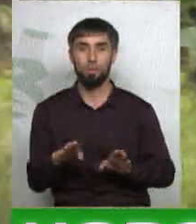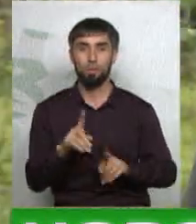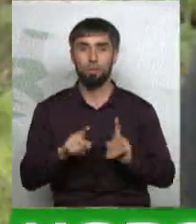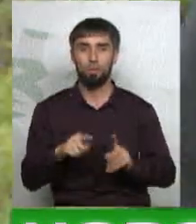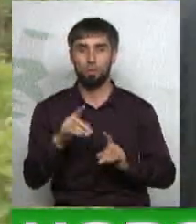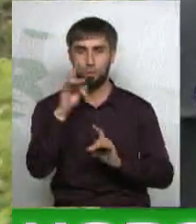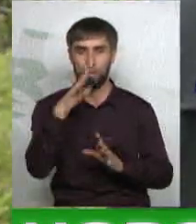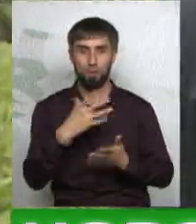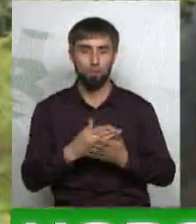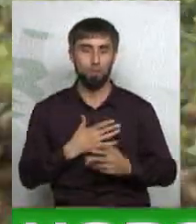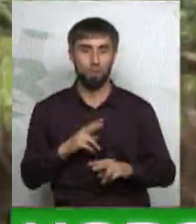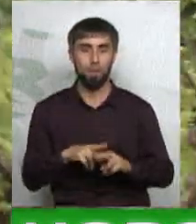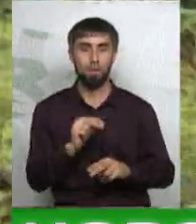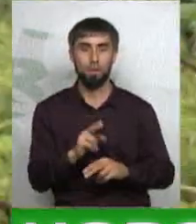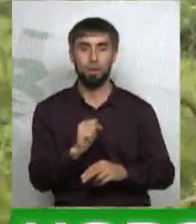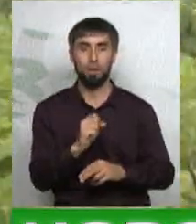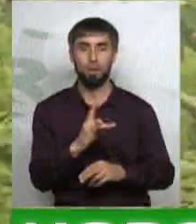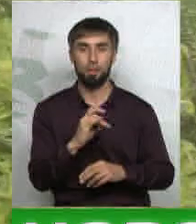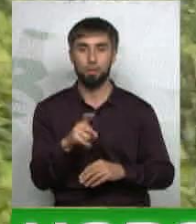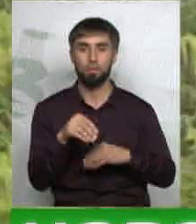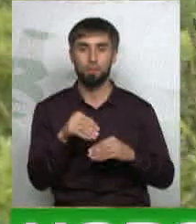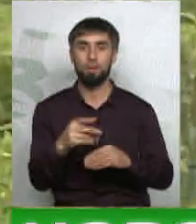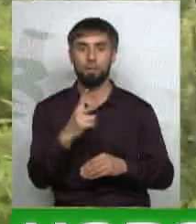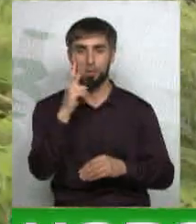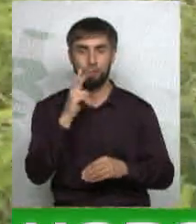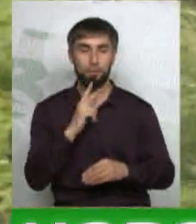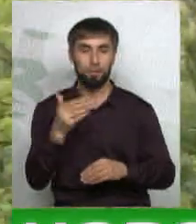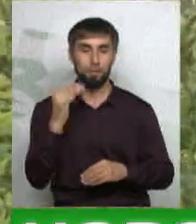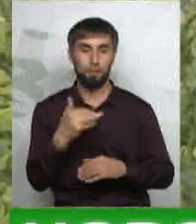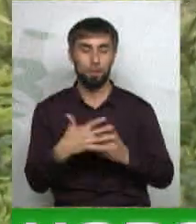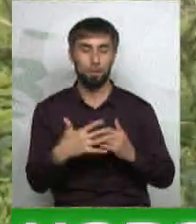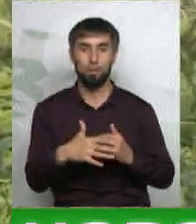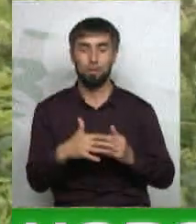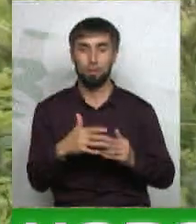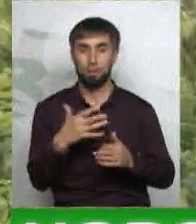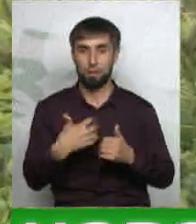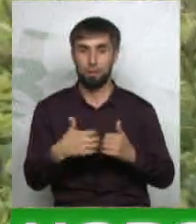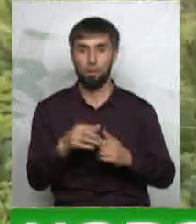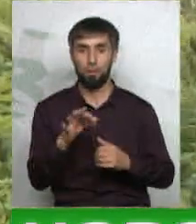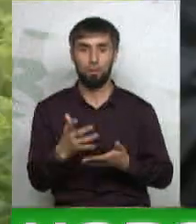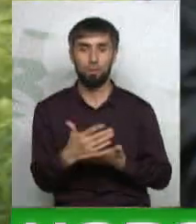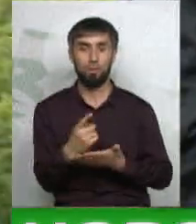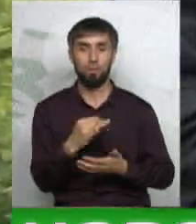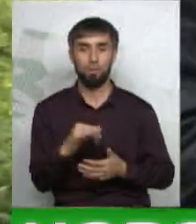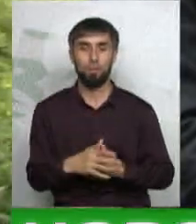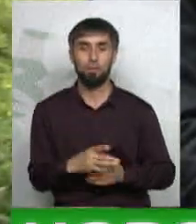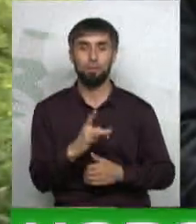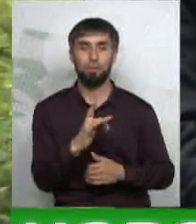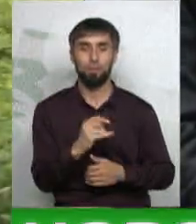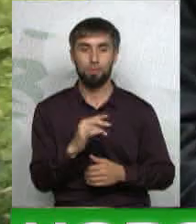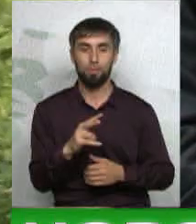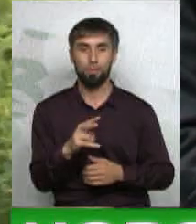редкую культуру для нашей местности, как арахис. Его посадили 2 месяца назад, и уже в середине октября соберут первый урожай. Расул